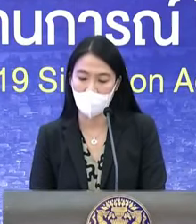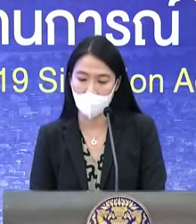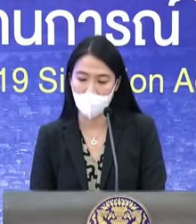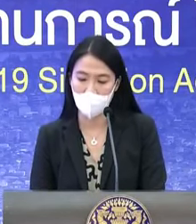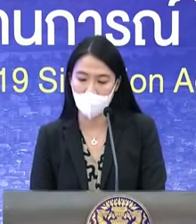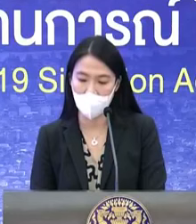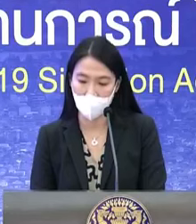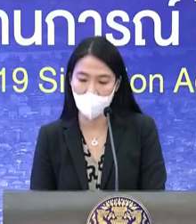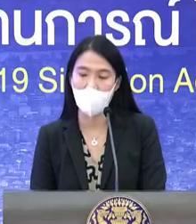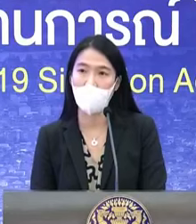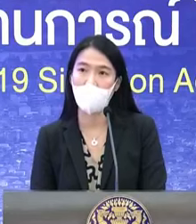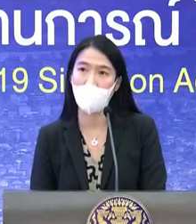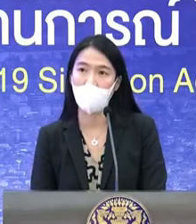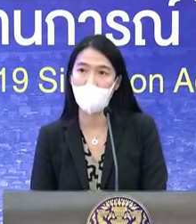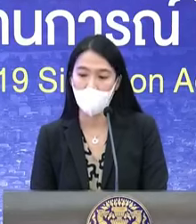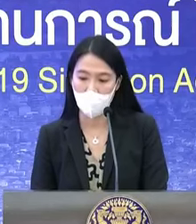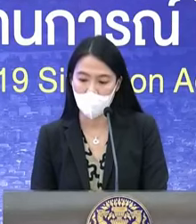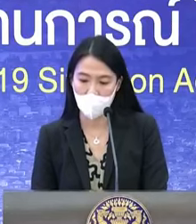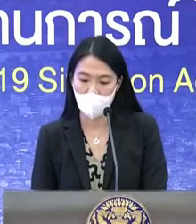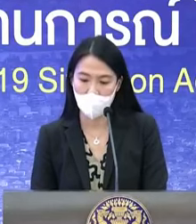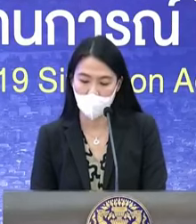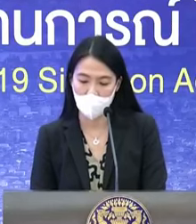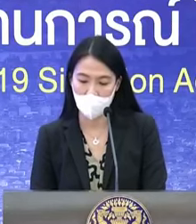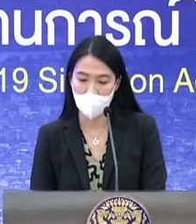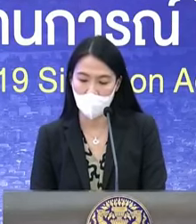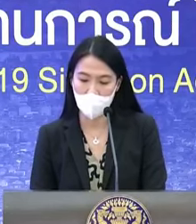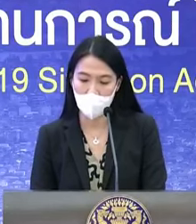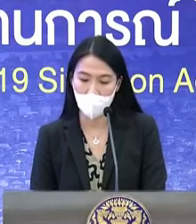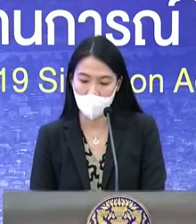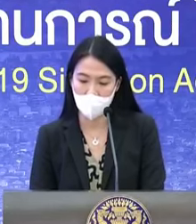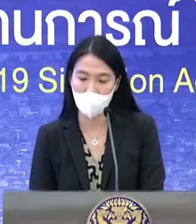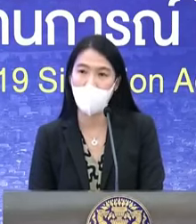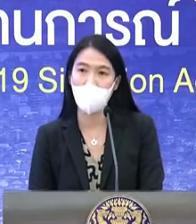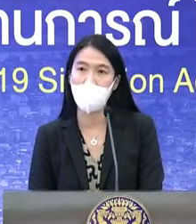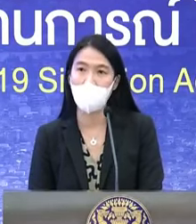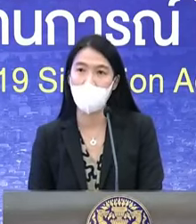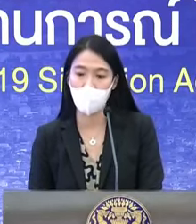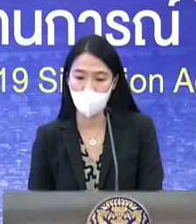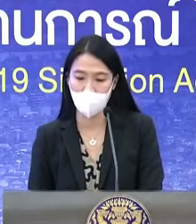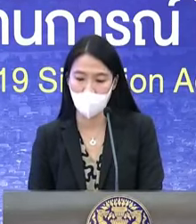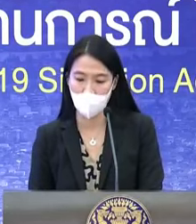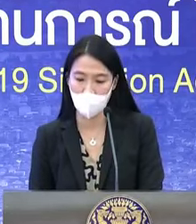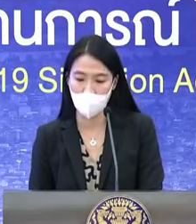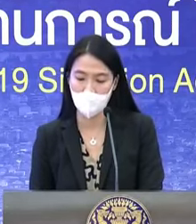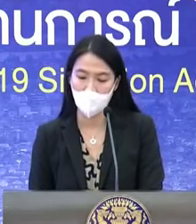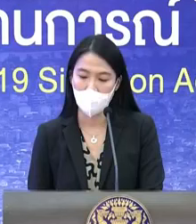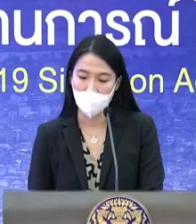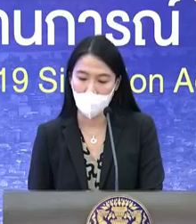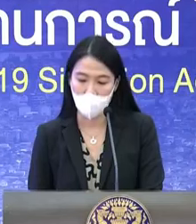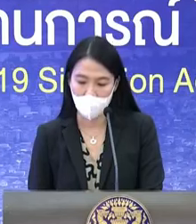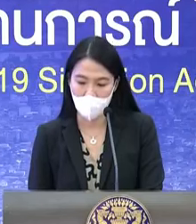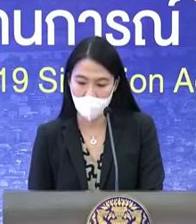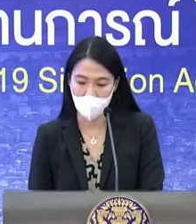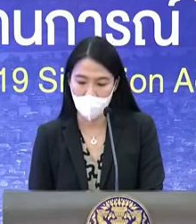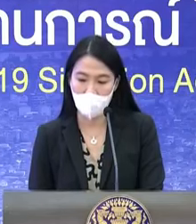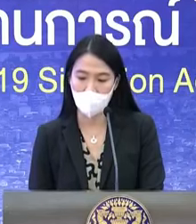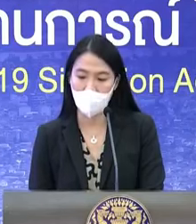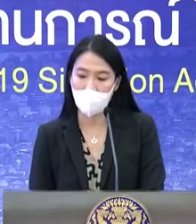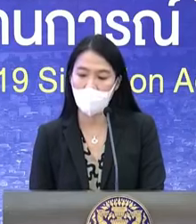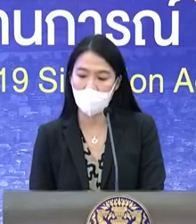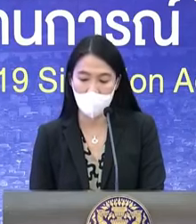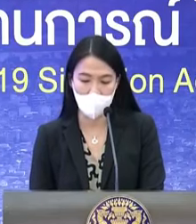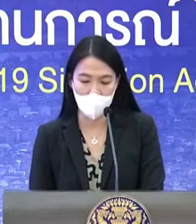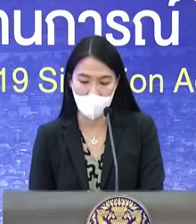ของธนาคารแห่งประเทศไทยนะคะมีมหกรรมไกล่เกลี่ยหนี้บัตรเครดิตและสินเชื่อส่วนบุคคลมีการปรับวิธีคำนวณด